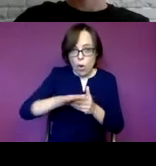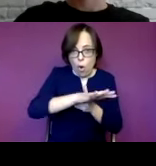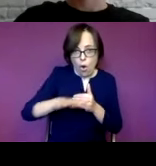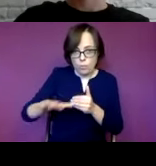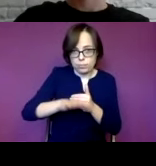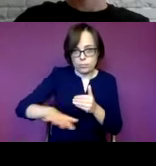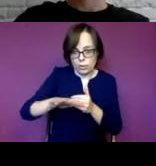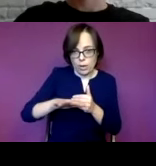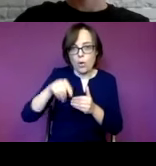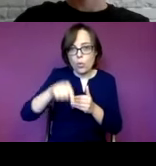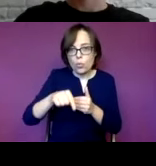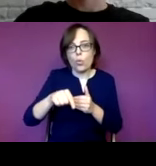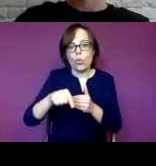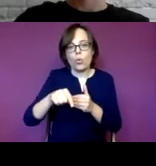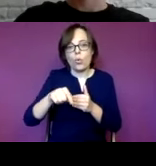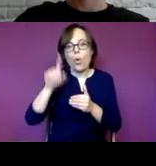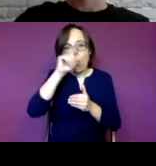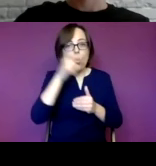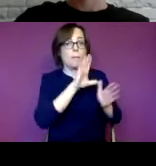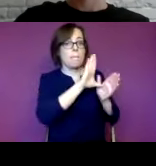wieś, gdzie ludzie się wyprowadzają z miasta.